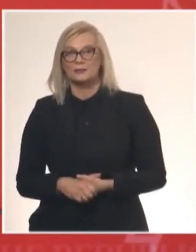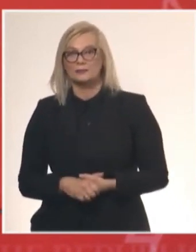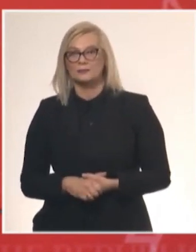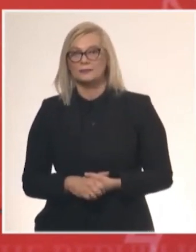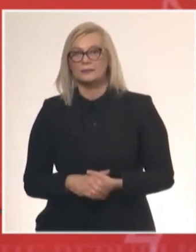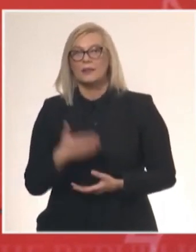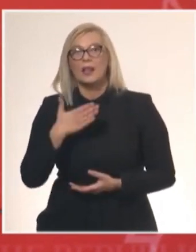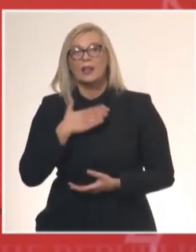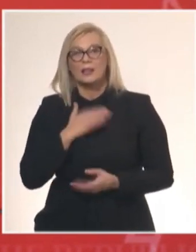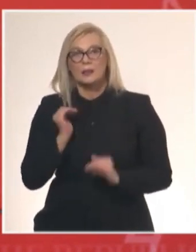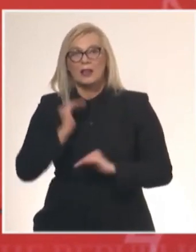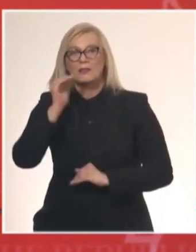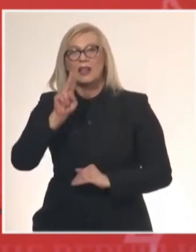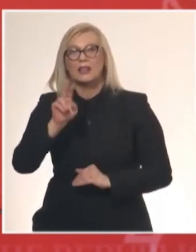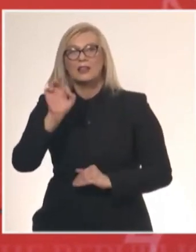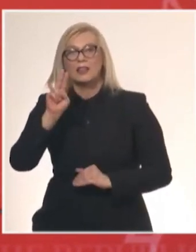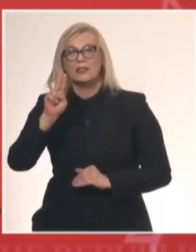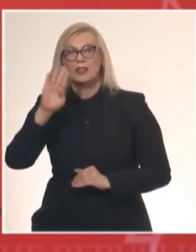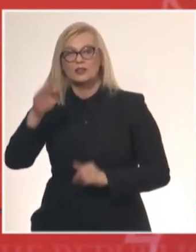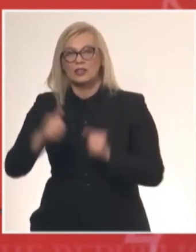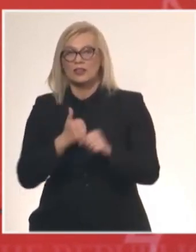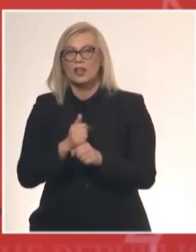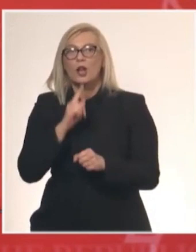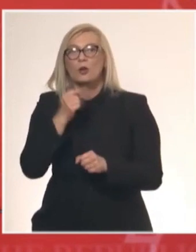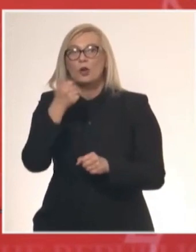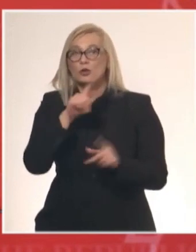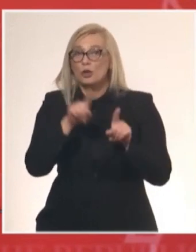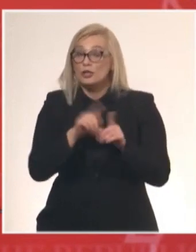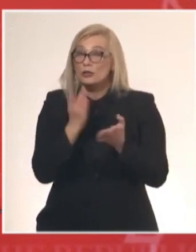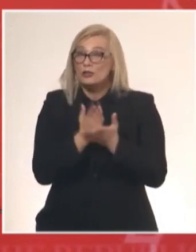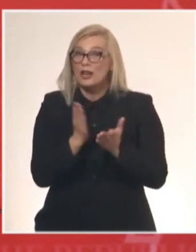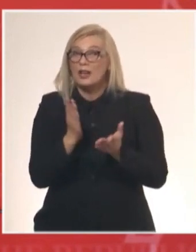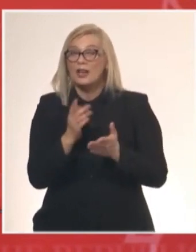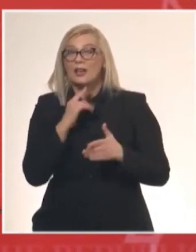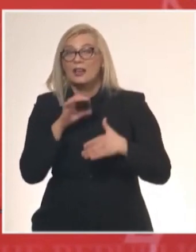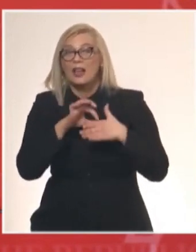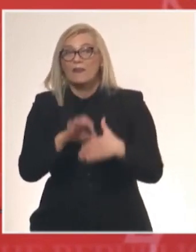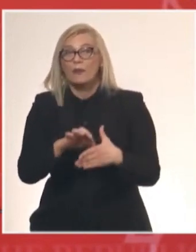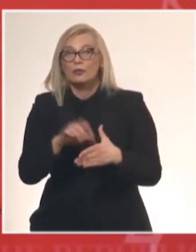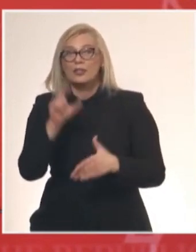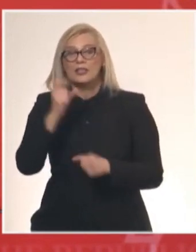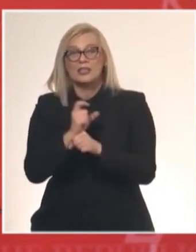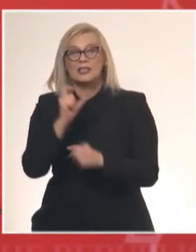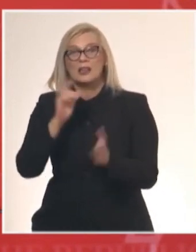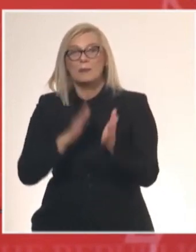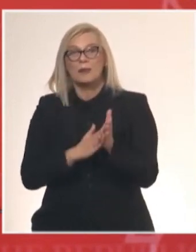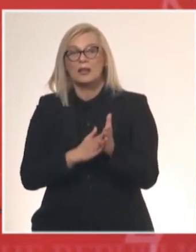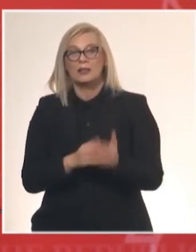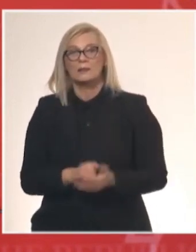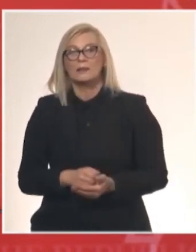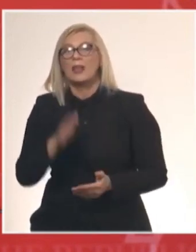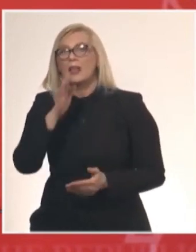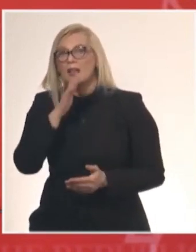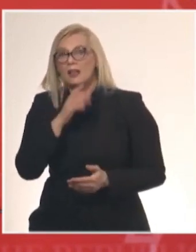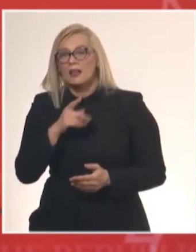и дека ќе имаме влада во 2024 година, која што исто така пак ќе биде предводена од Социјалдемократскиот сојуз на Македонија и